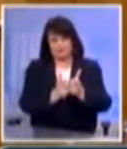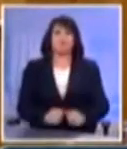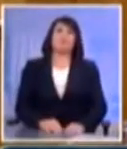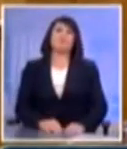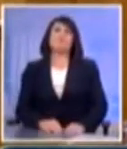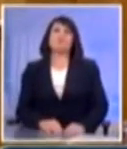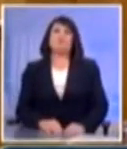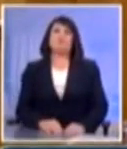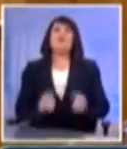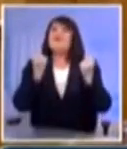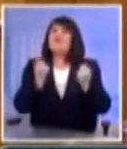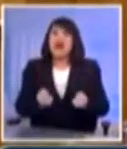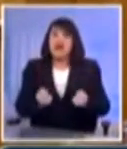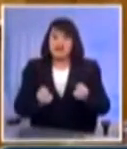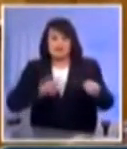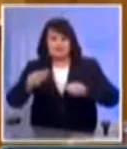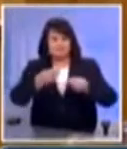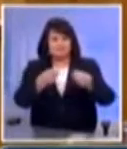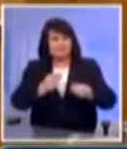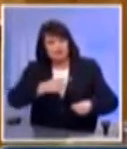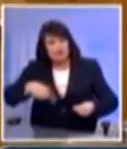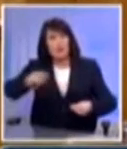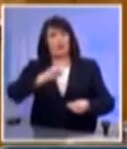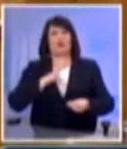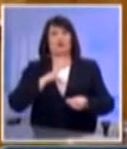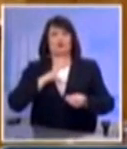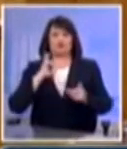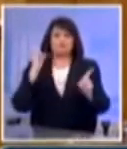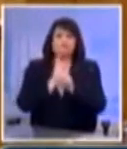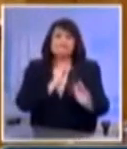ανακατανομή των βαρών, με τη διαρκή μέριμνα για τη στήριξη του κοινωνικού κράτους.